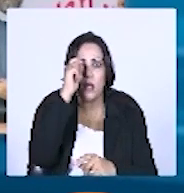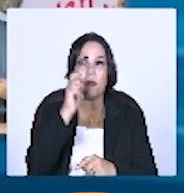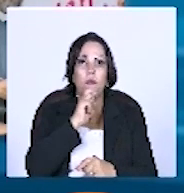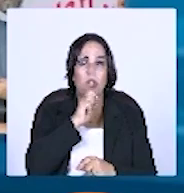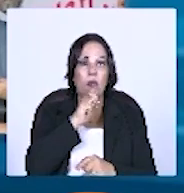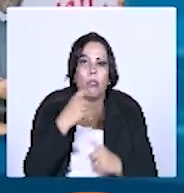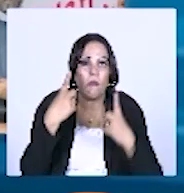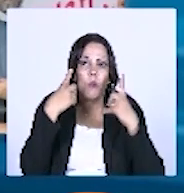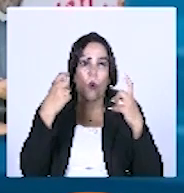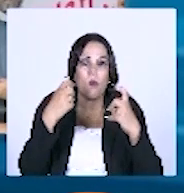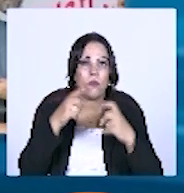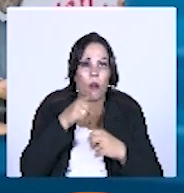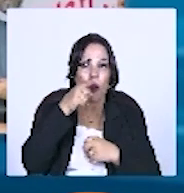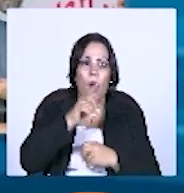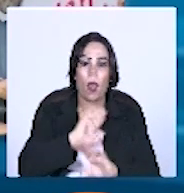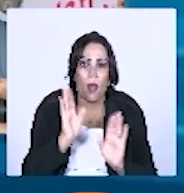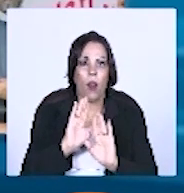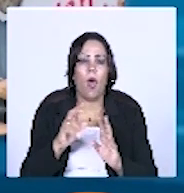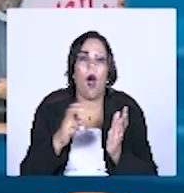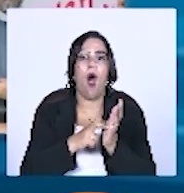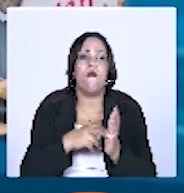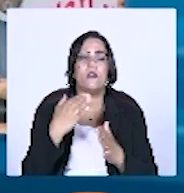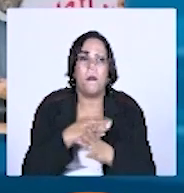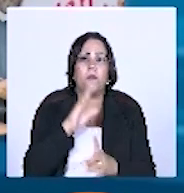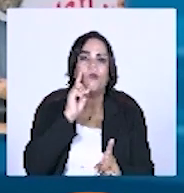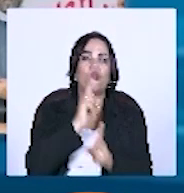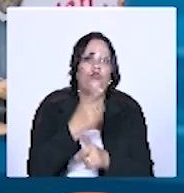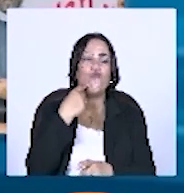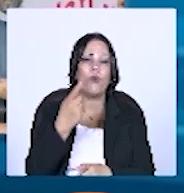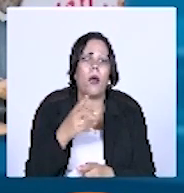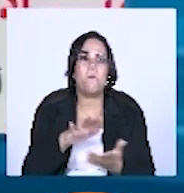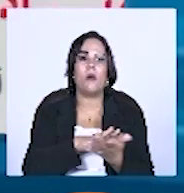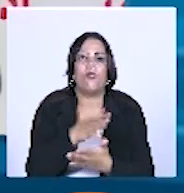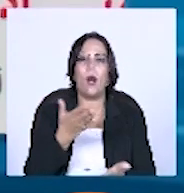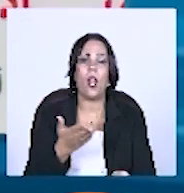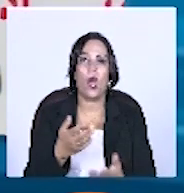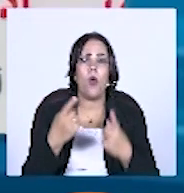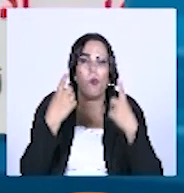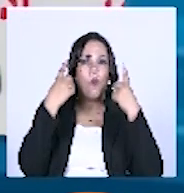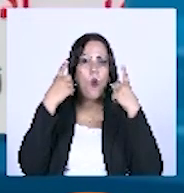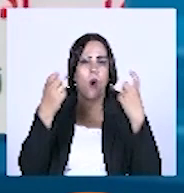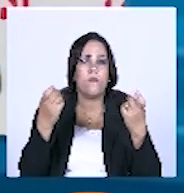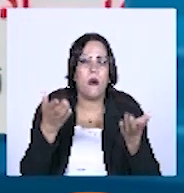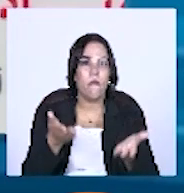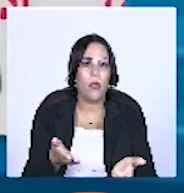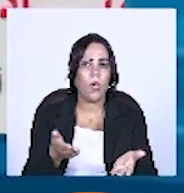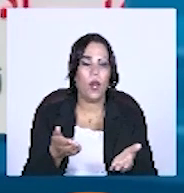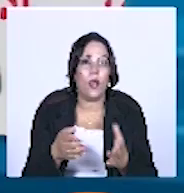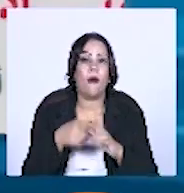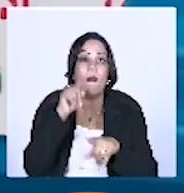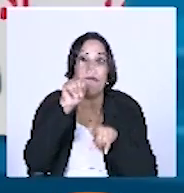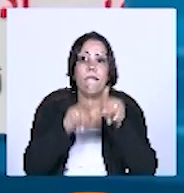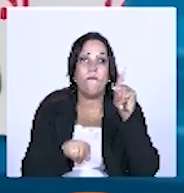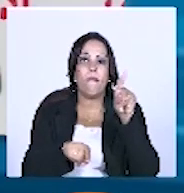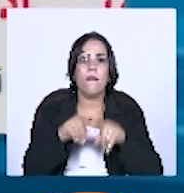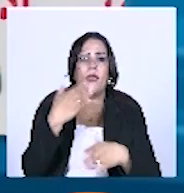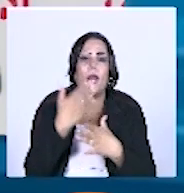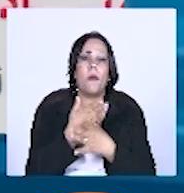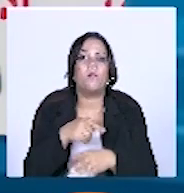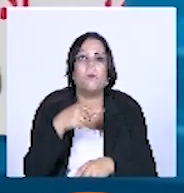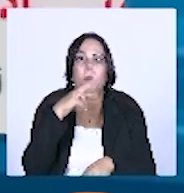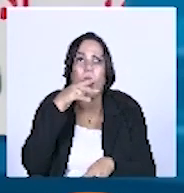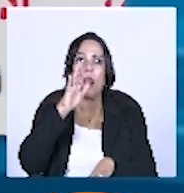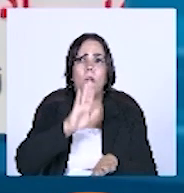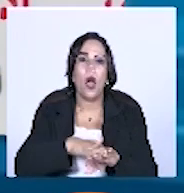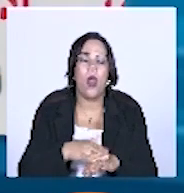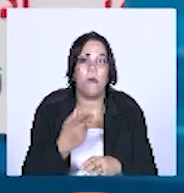بناتها يعني يقول لك ممكن يواجهوا مشاكل هيركبوا مواصلات وفوجئت كمان البعض بيتكلم على قضيه التحرش كمان